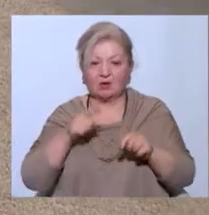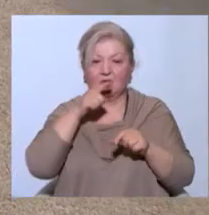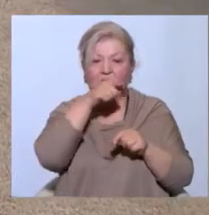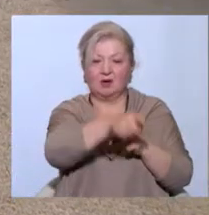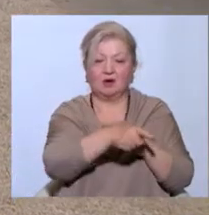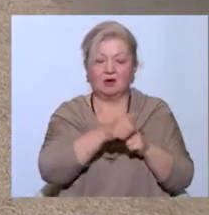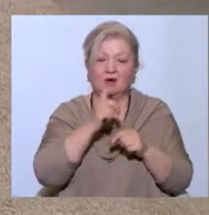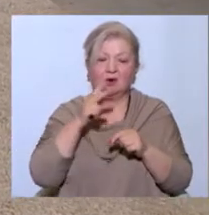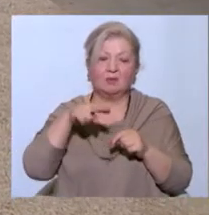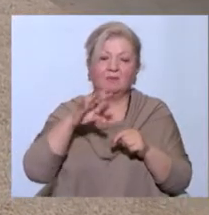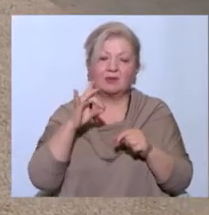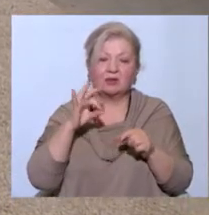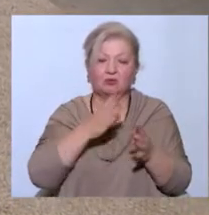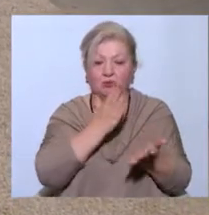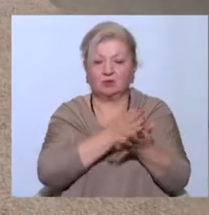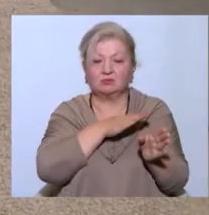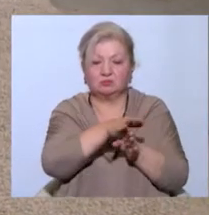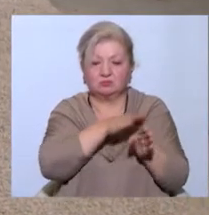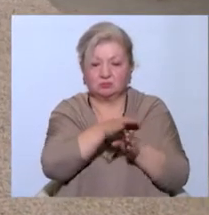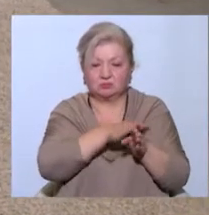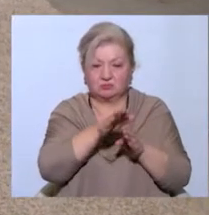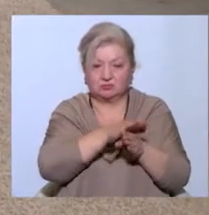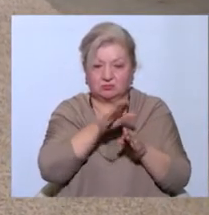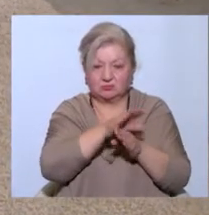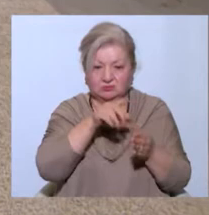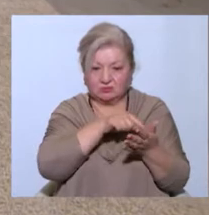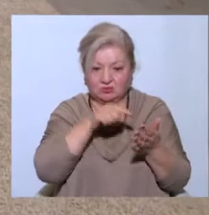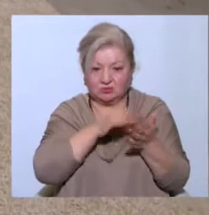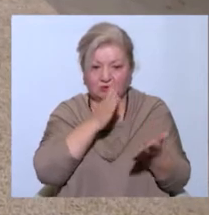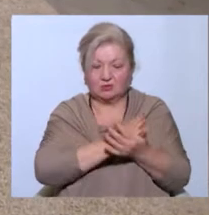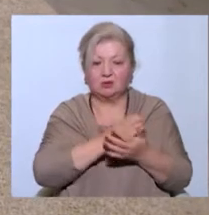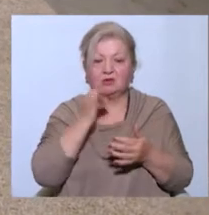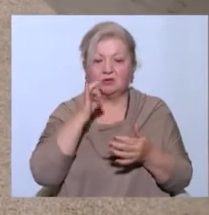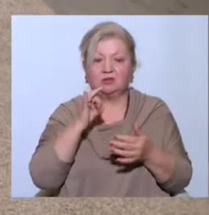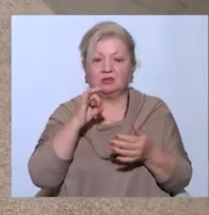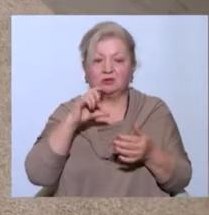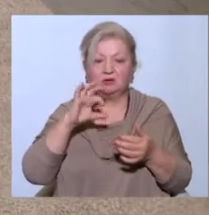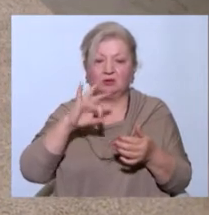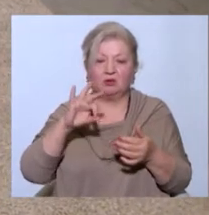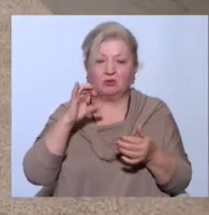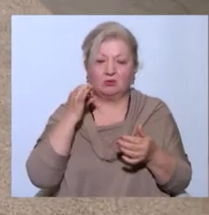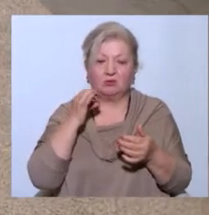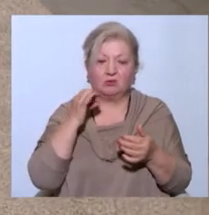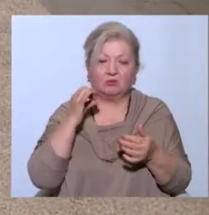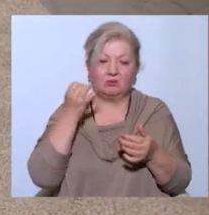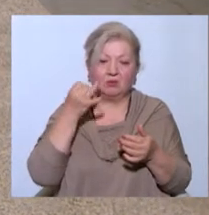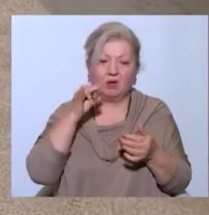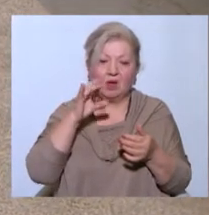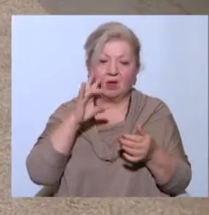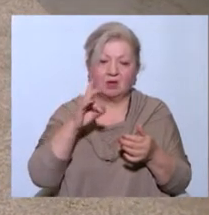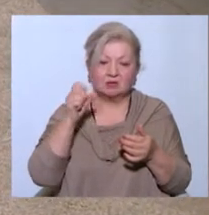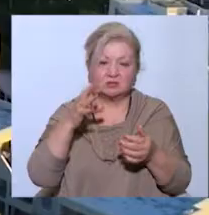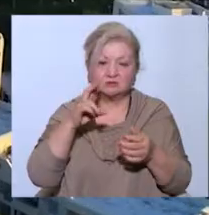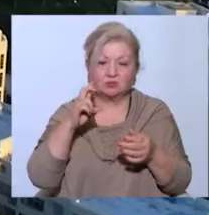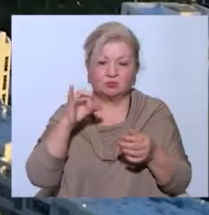ქალაქი და ძალიან დიდია მოსახლეობის რაოდენობით იოჰანესბურგი, ეს არ უნდა გამოგვჩეს, რომელიც ერთგვარად ქალაქი კონტრასტია.